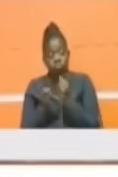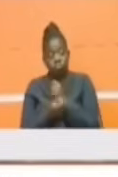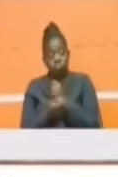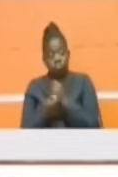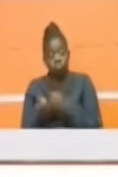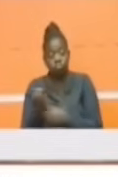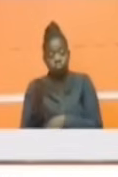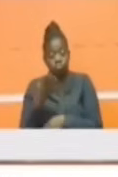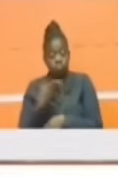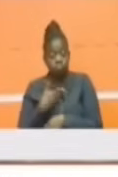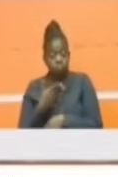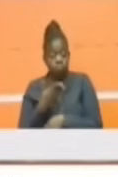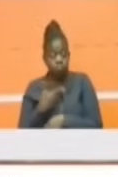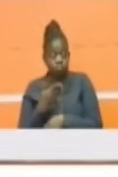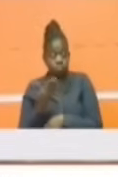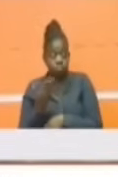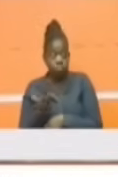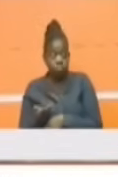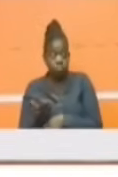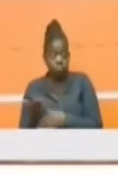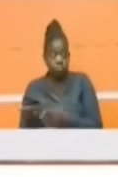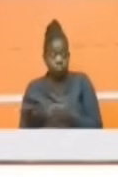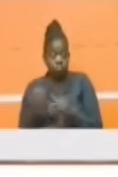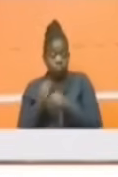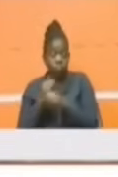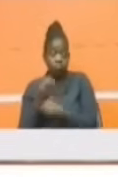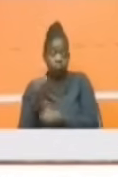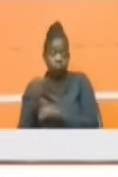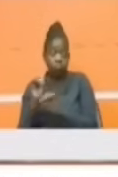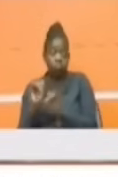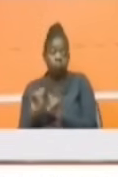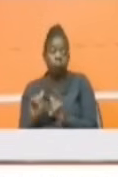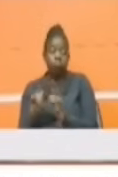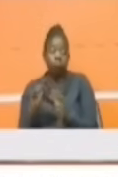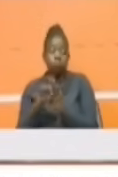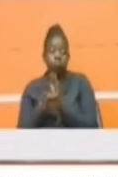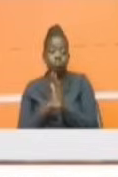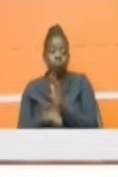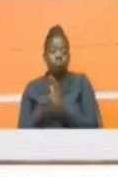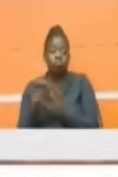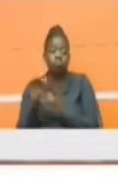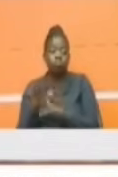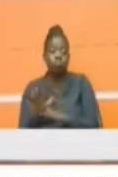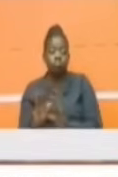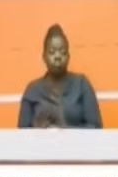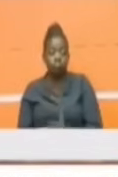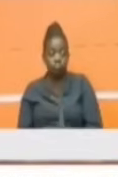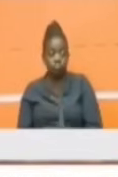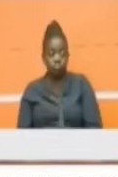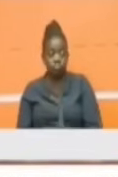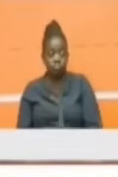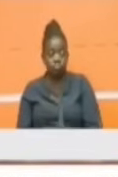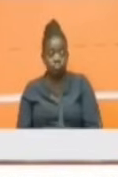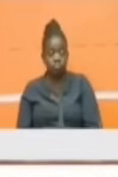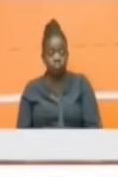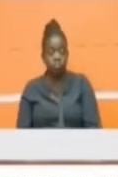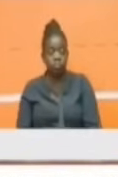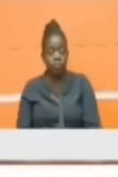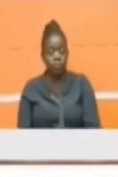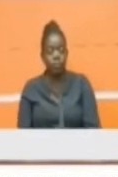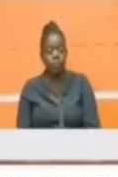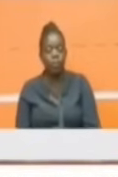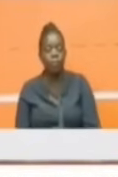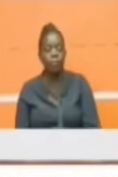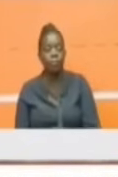nti alima ensogasoga teyeewala ssente beerako nnyo ku pulogulaamu eyo ey'ensogasoga naye ogirabe omakaka